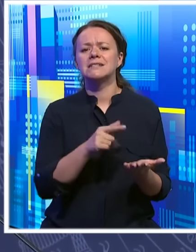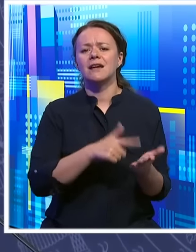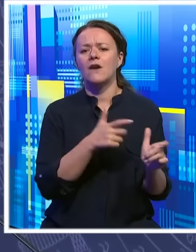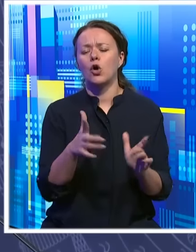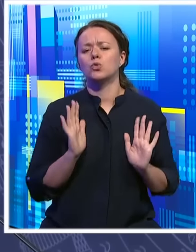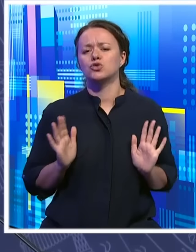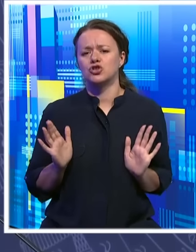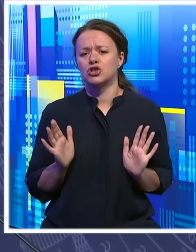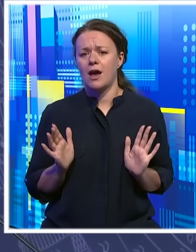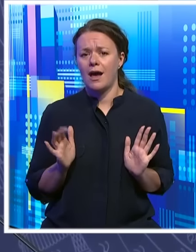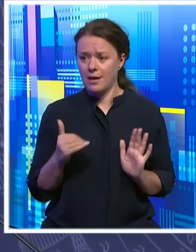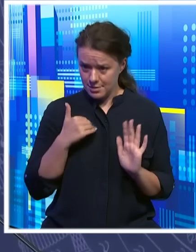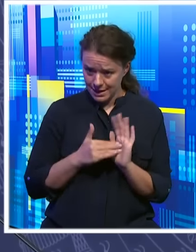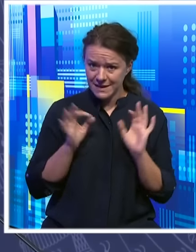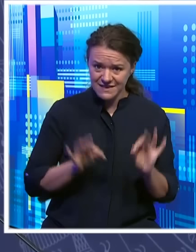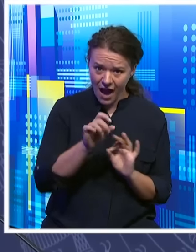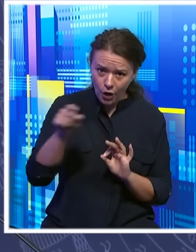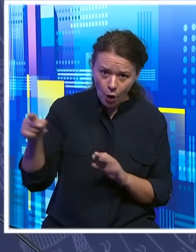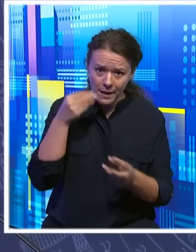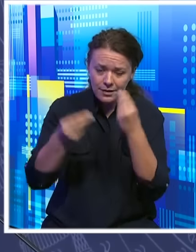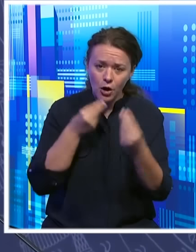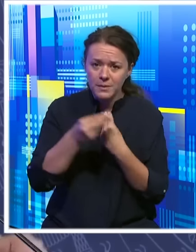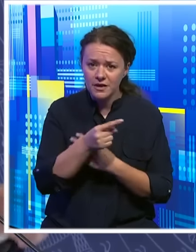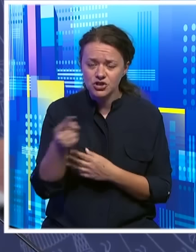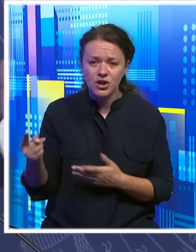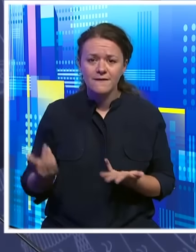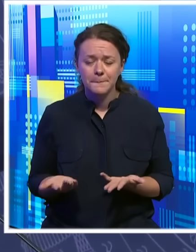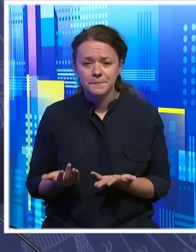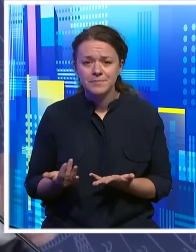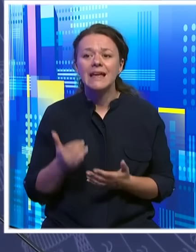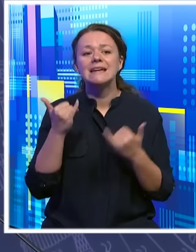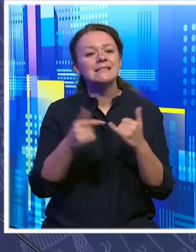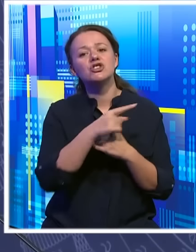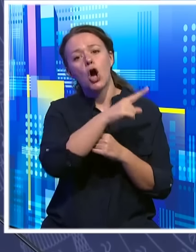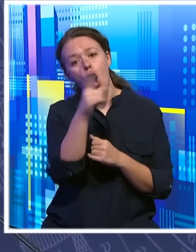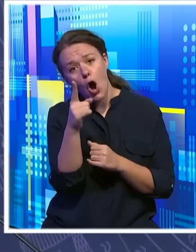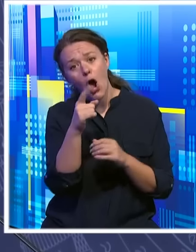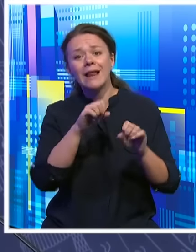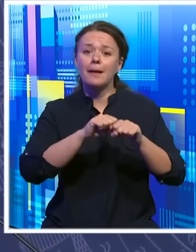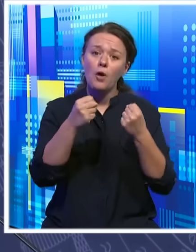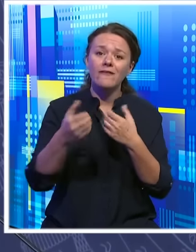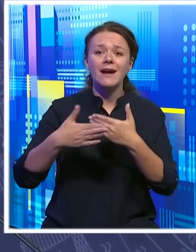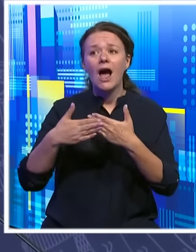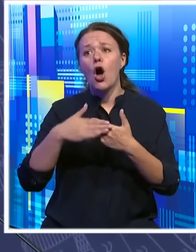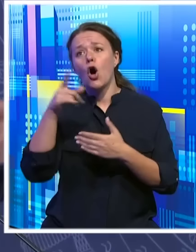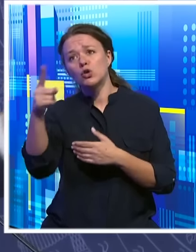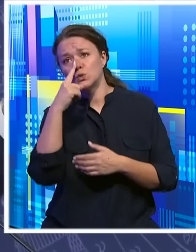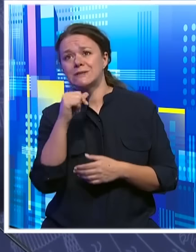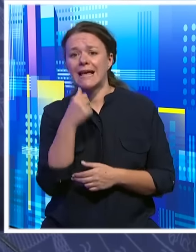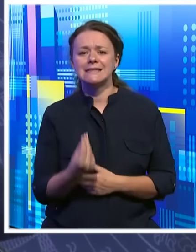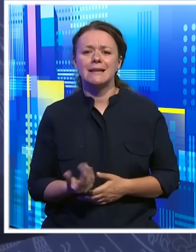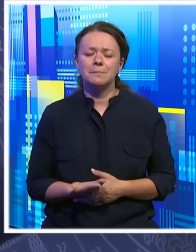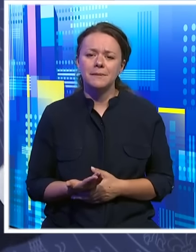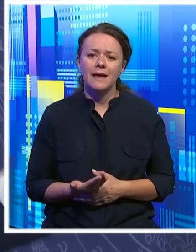I sad to treba da objašnjavam svakome. I sad će oni da pokvare odnos između Srbije i Rusije tekstom u kojem će